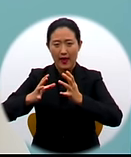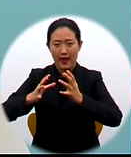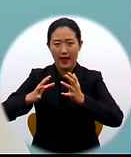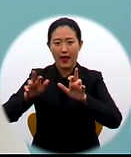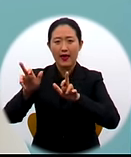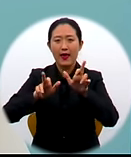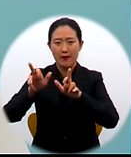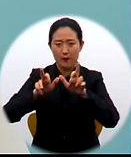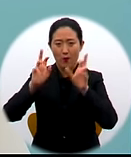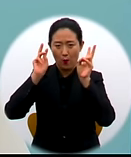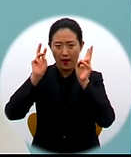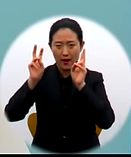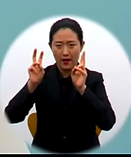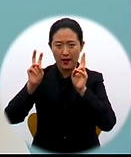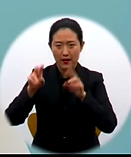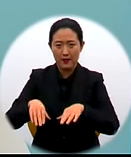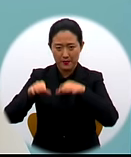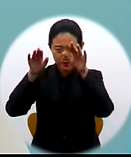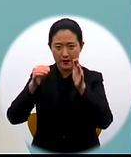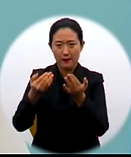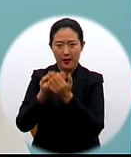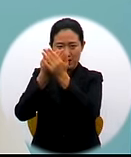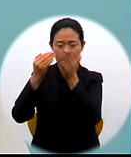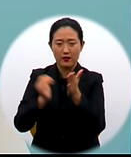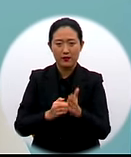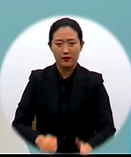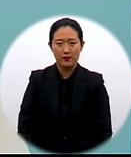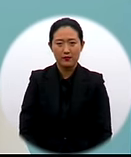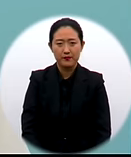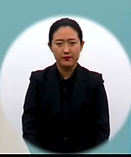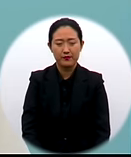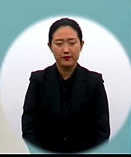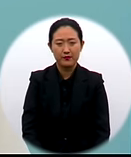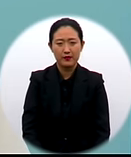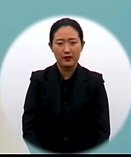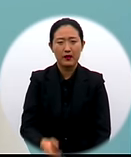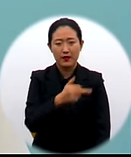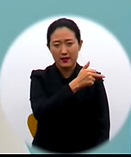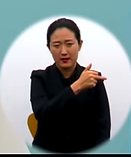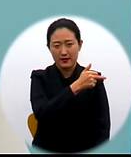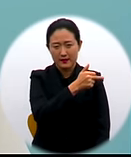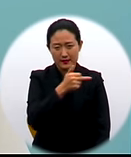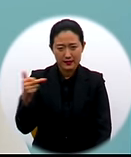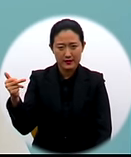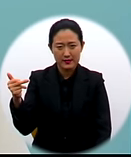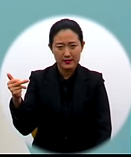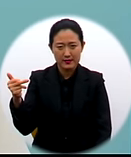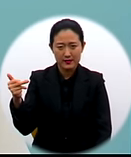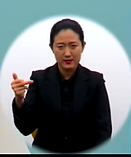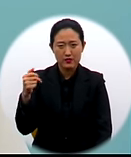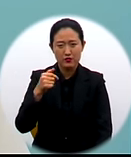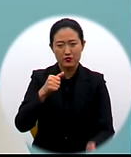사회, 인간이 어떤 거대한 한두 명의 슈퍼스타가 아니라 모두가 자기 역량을 잘 발휘하고